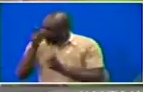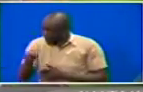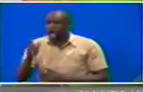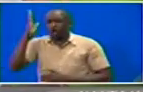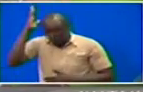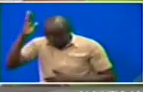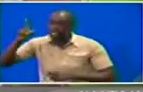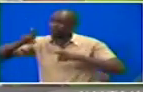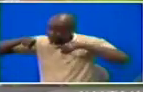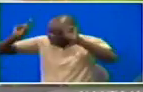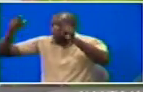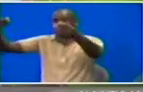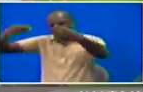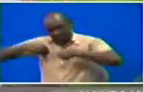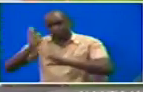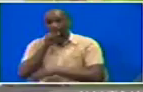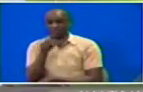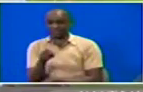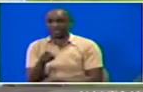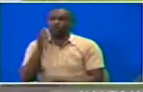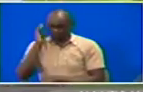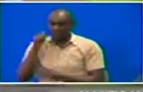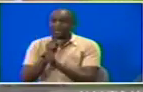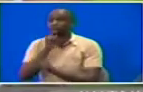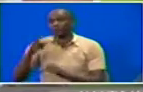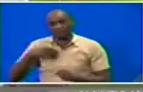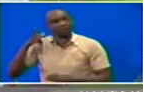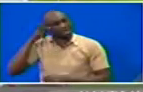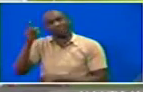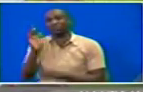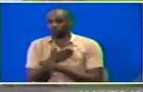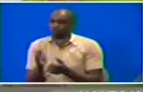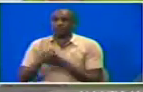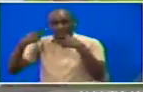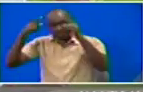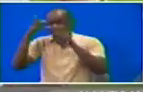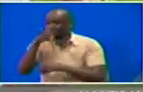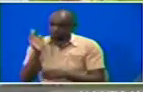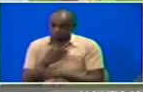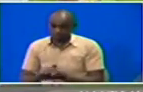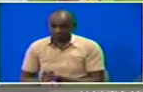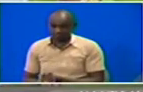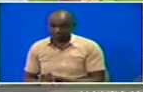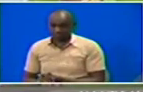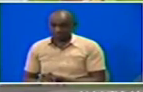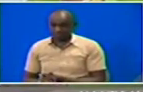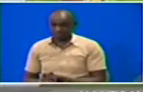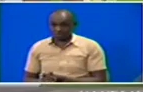Mungu aliyekupatia huu wimbo huo ataufikisha pahali ambapo inafaa kufika. Kwa hivyo